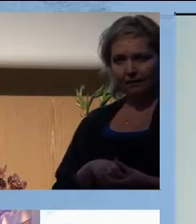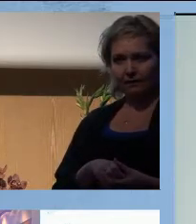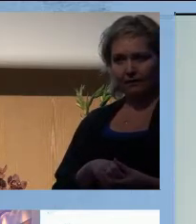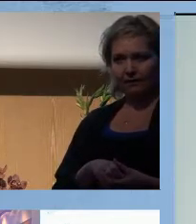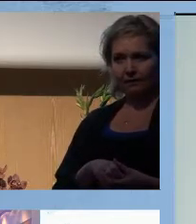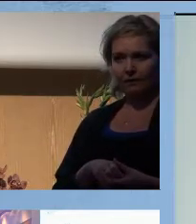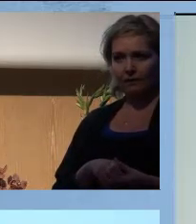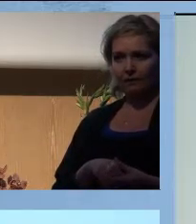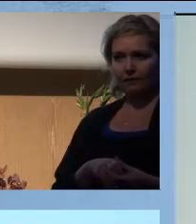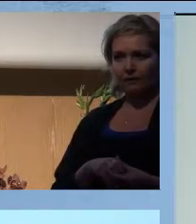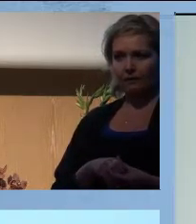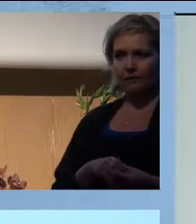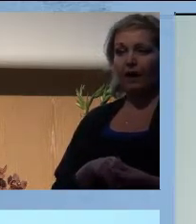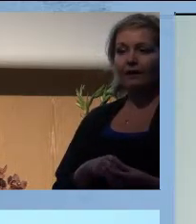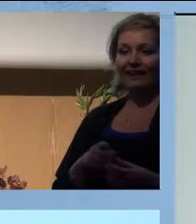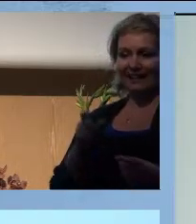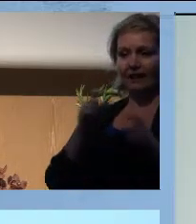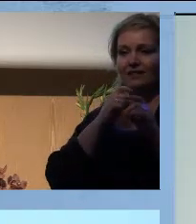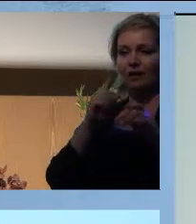Ja,